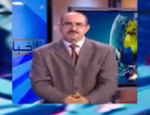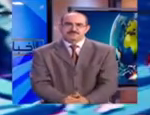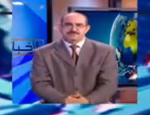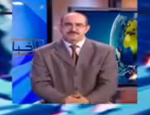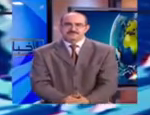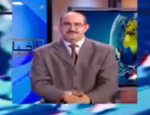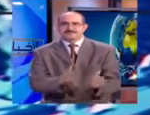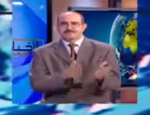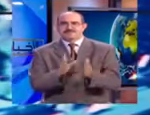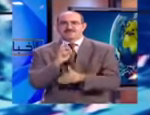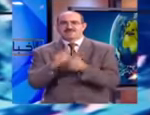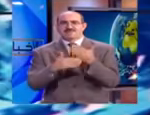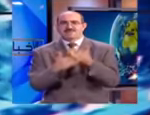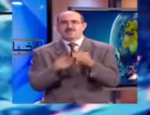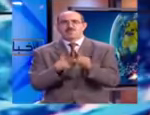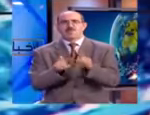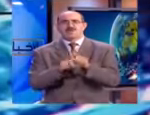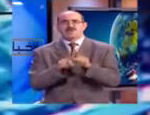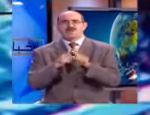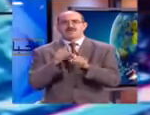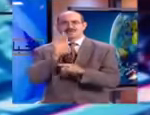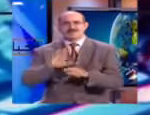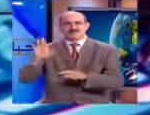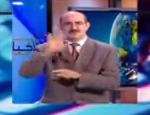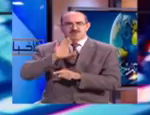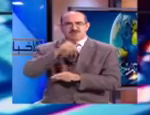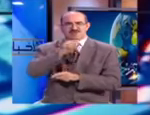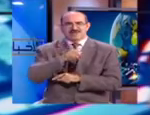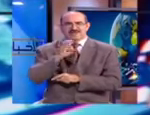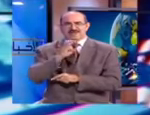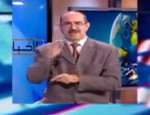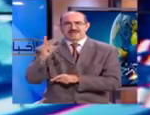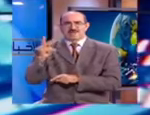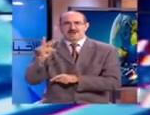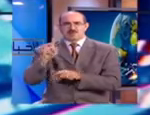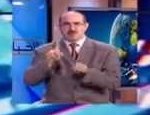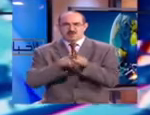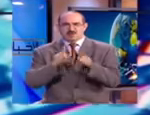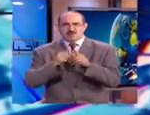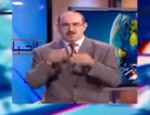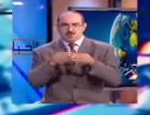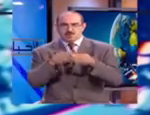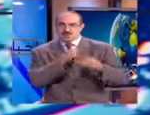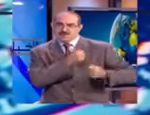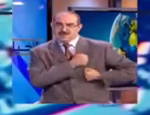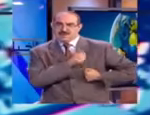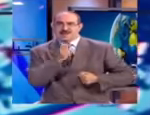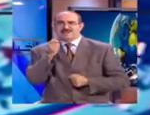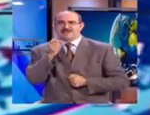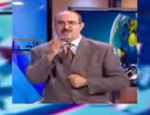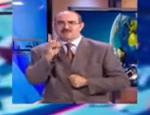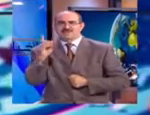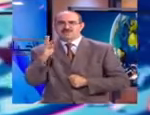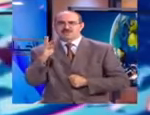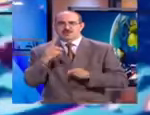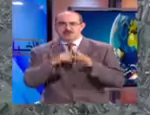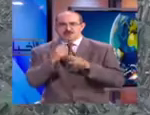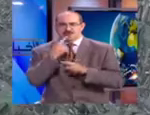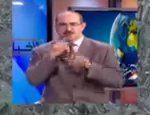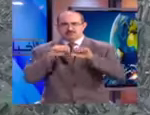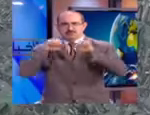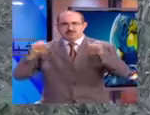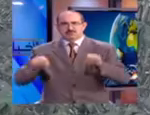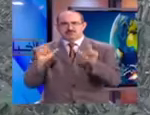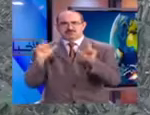في تطورات الوضع حول إقليم ناغورني كاراباخ، أعلنت القوات الأذربيجانية أمس عن سيطرتها